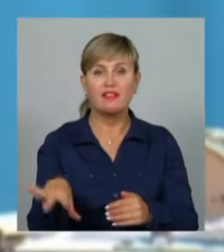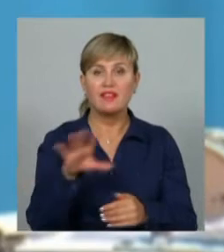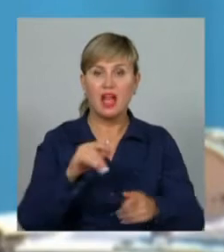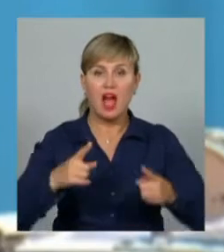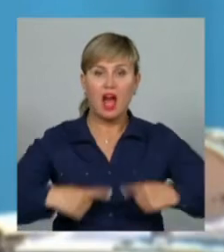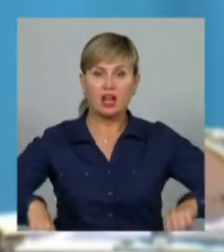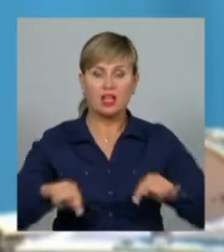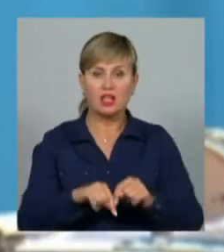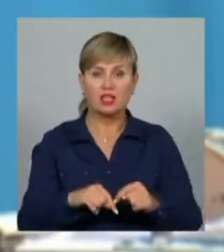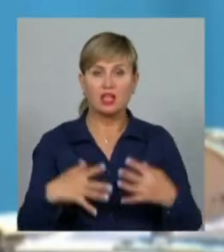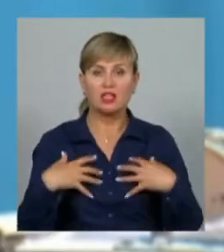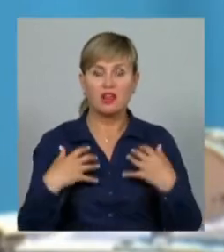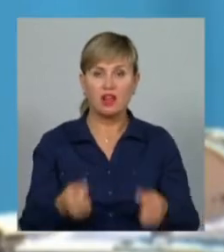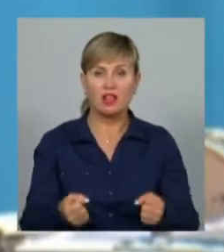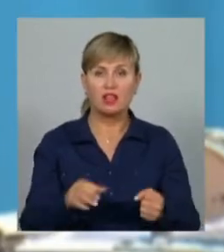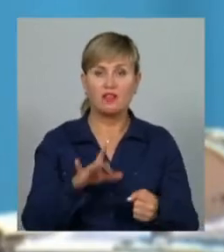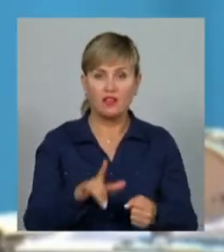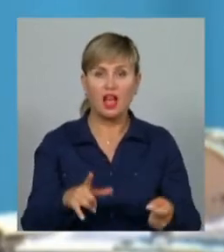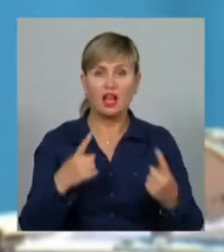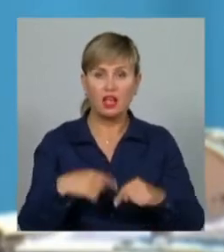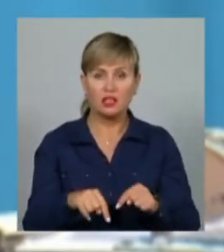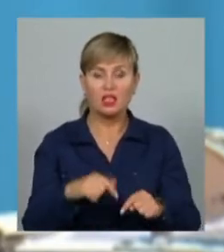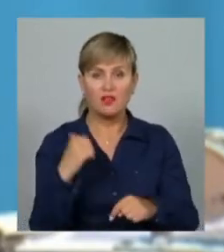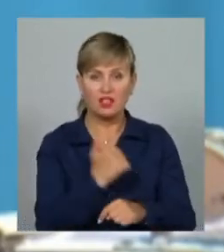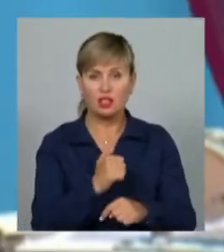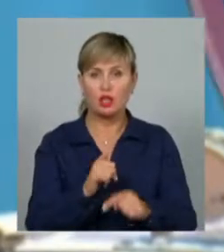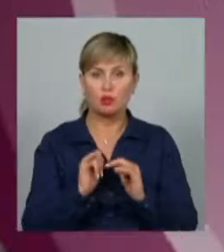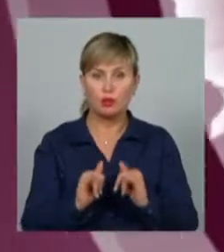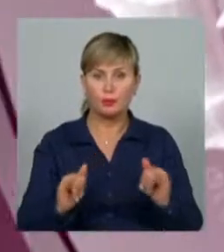организаторы здравоохранения, еще кто-то. Ну, организуйте хотя бы вакцинацию.